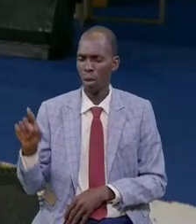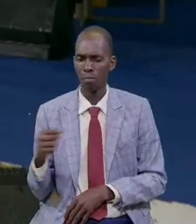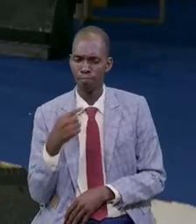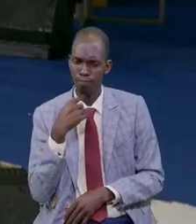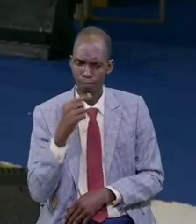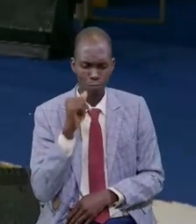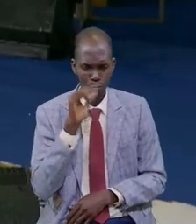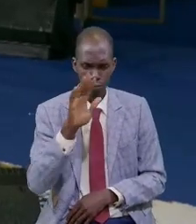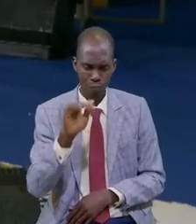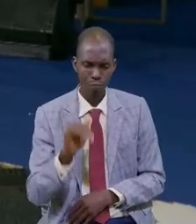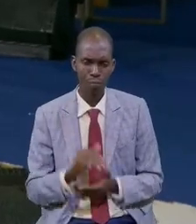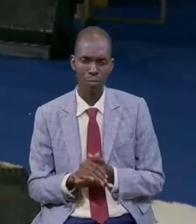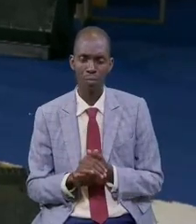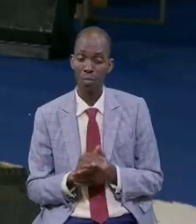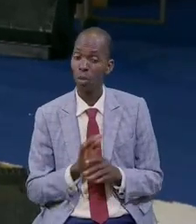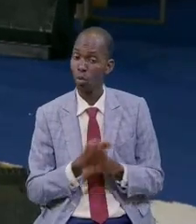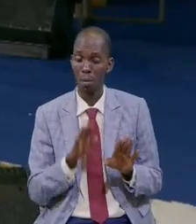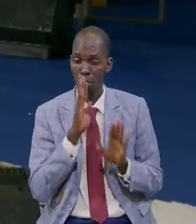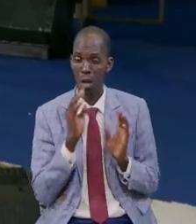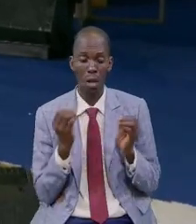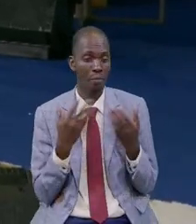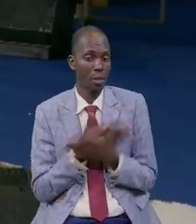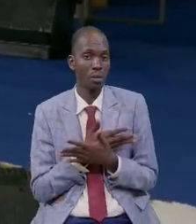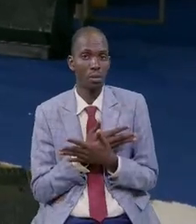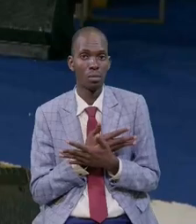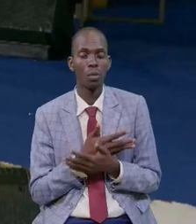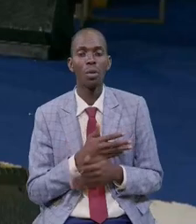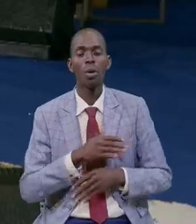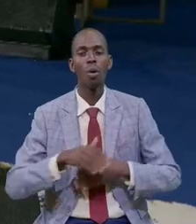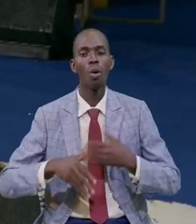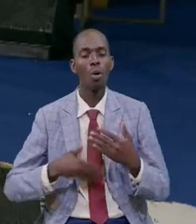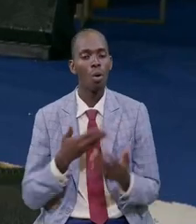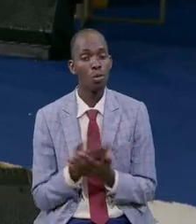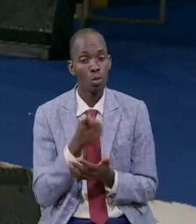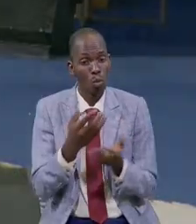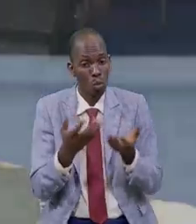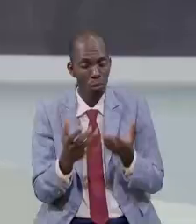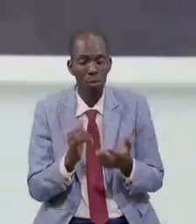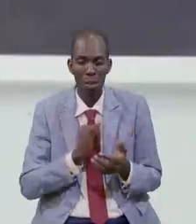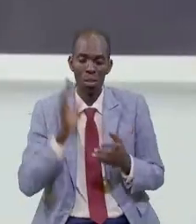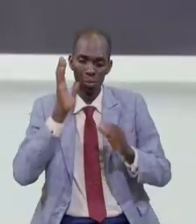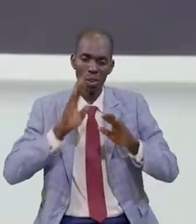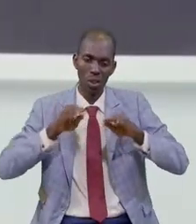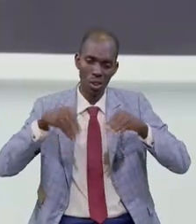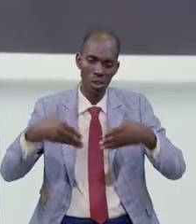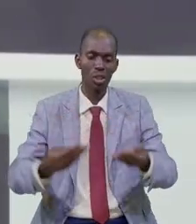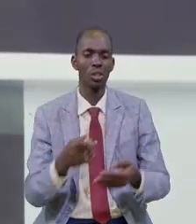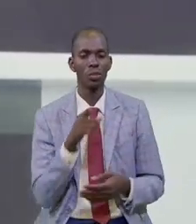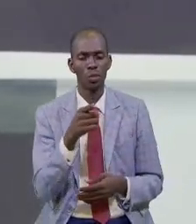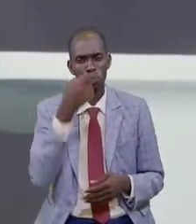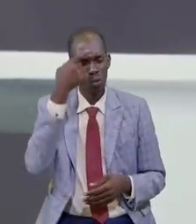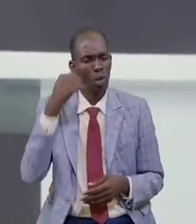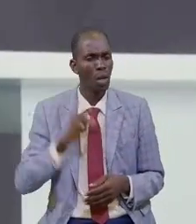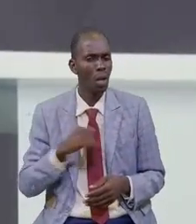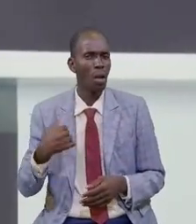directement il dit ne crains point cette requête je vais l'accomplir parce que